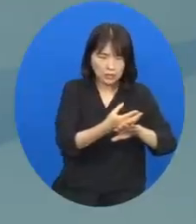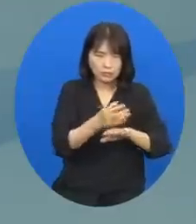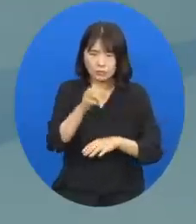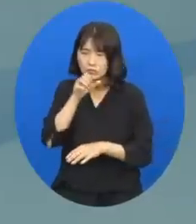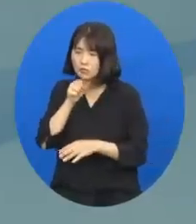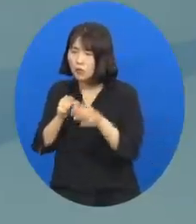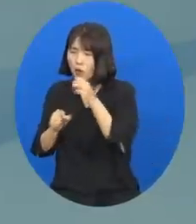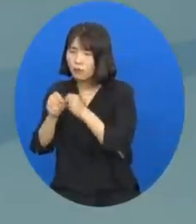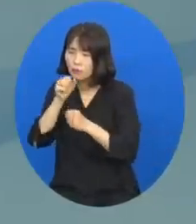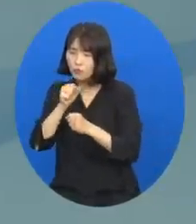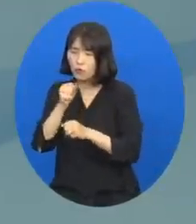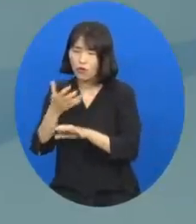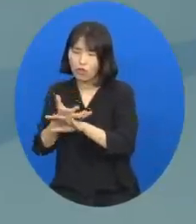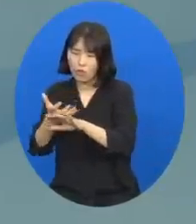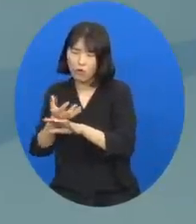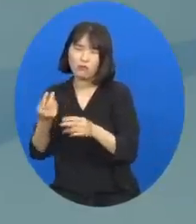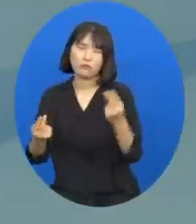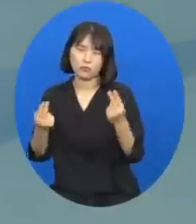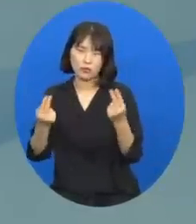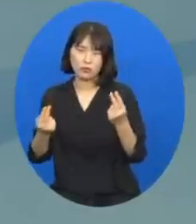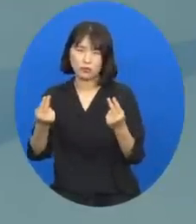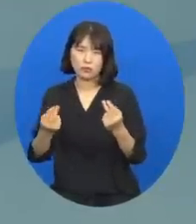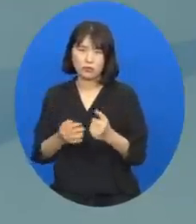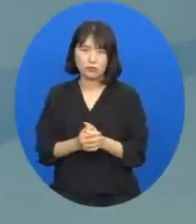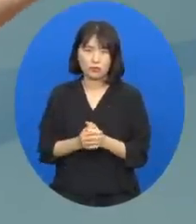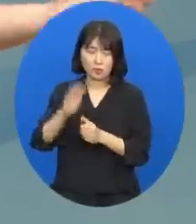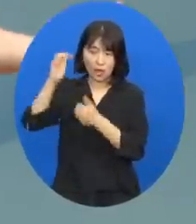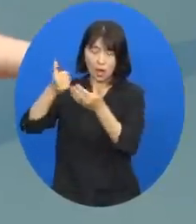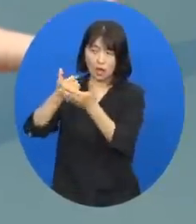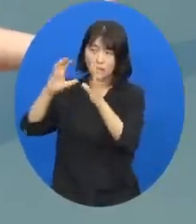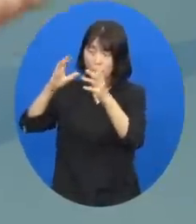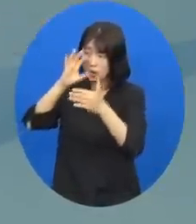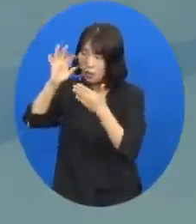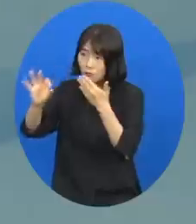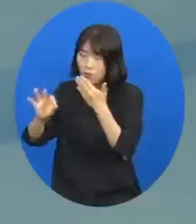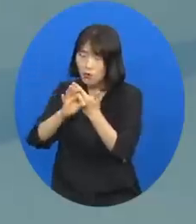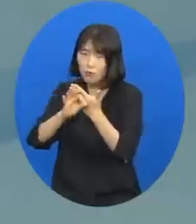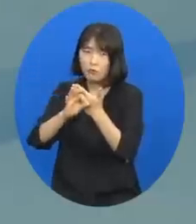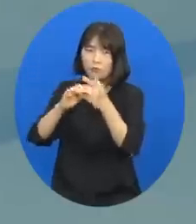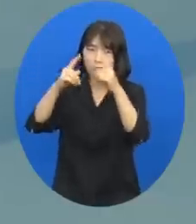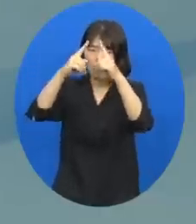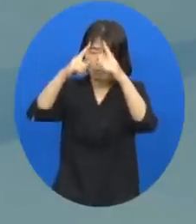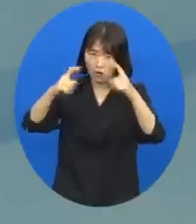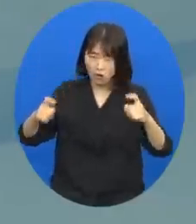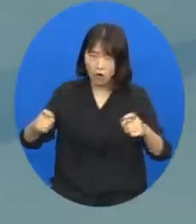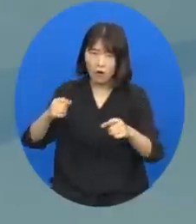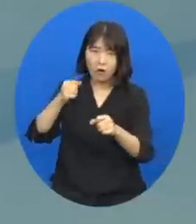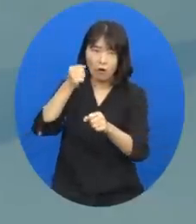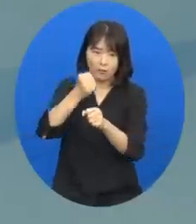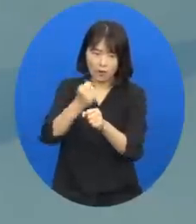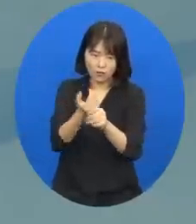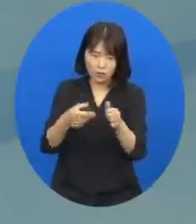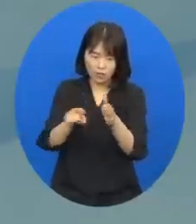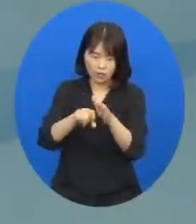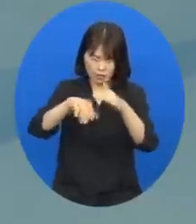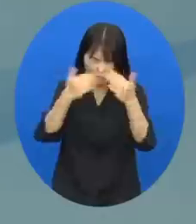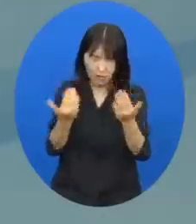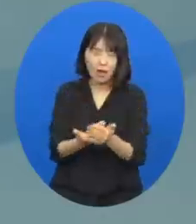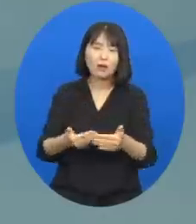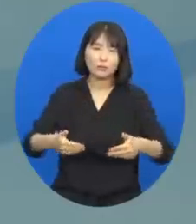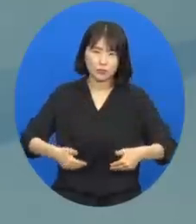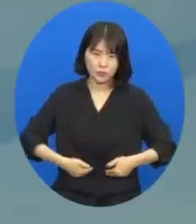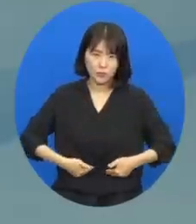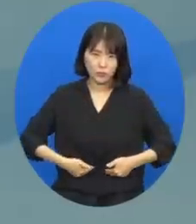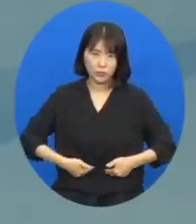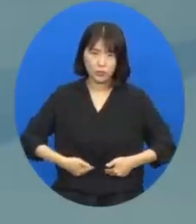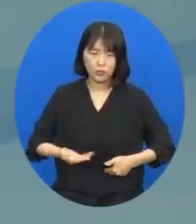거죠 하는 나라의 보면 성막을 주께서 다 필요한 것인데 시계는 요 나와 그 사람 마음을 갈라